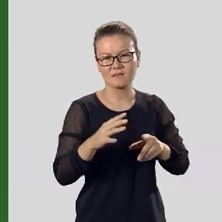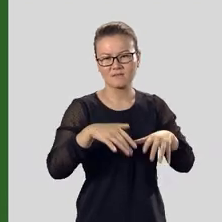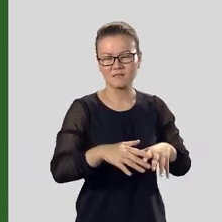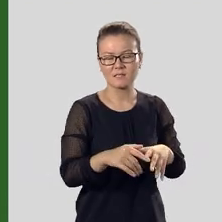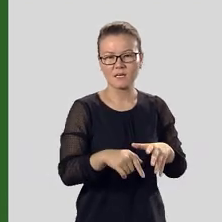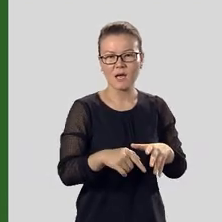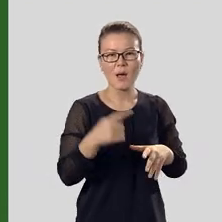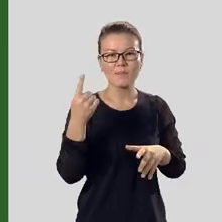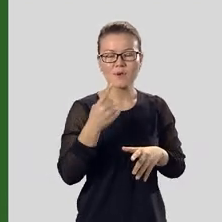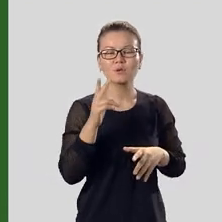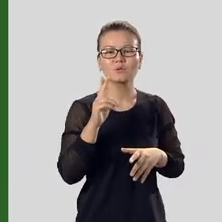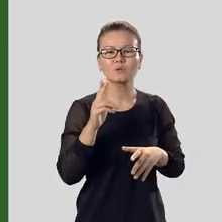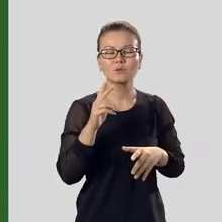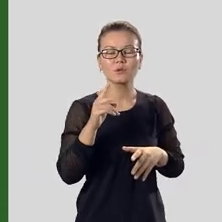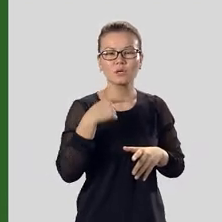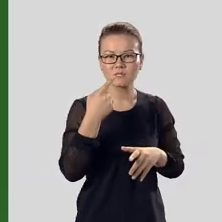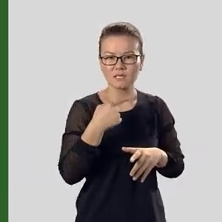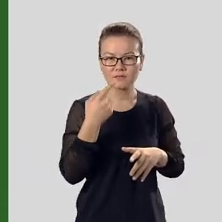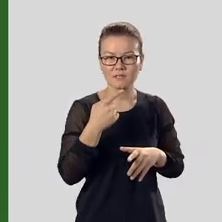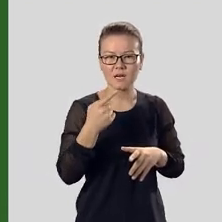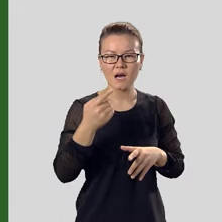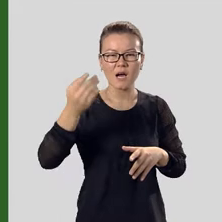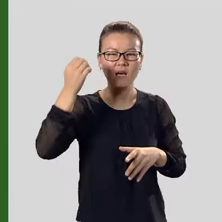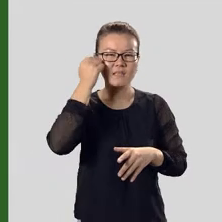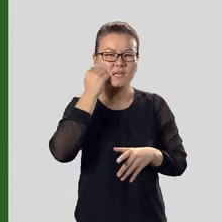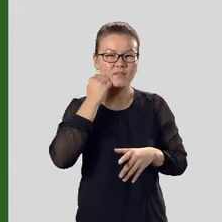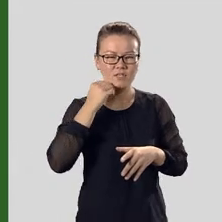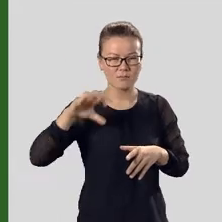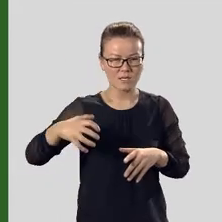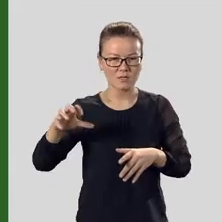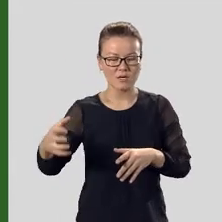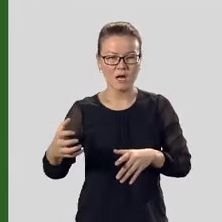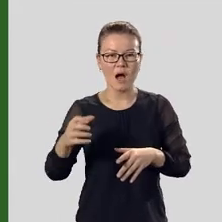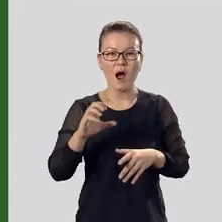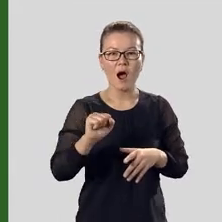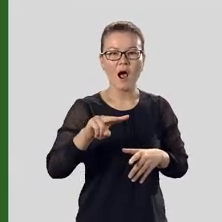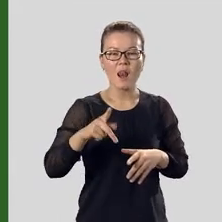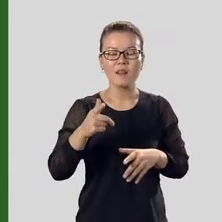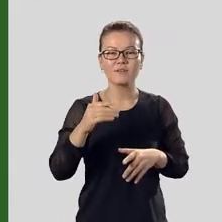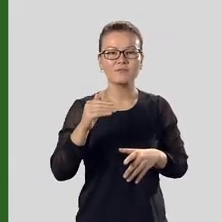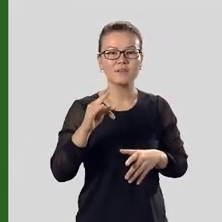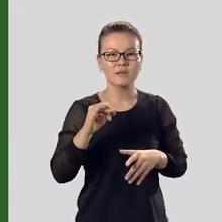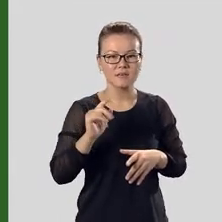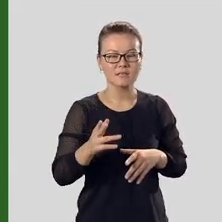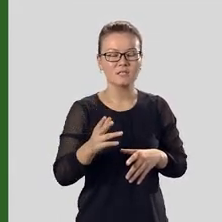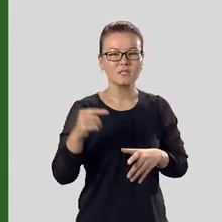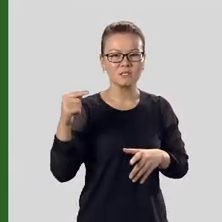Первым заговорил о дрейфе материков немецкий ученый Альфред Вегенер.